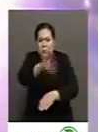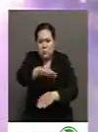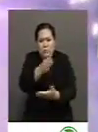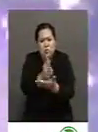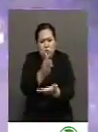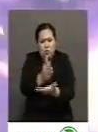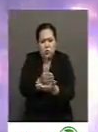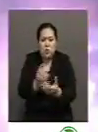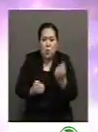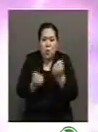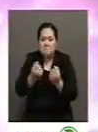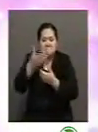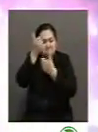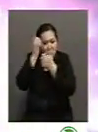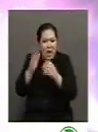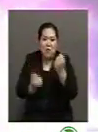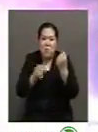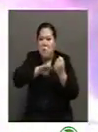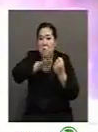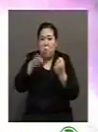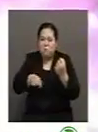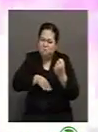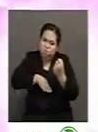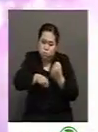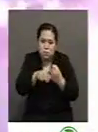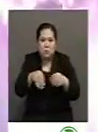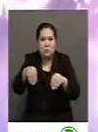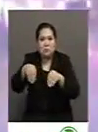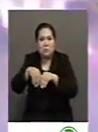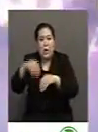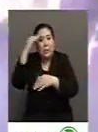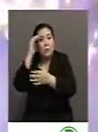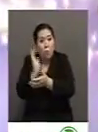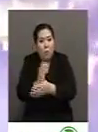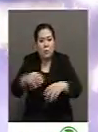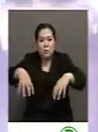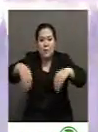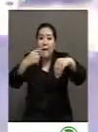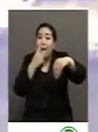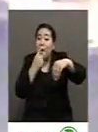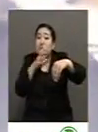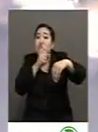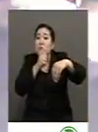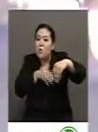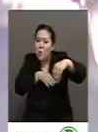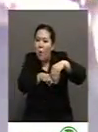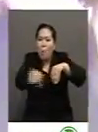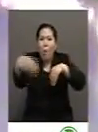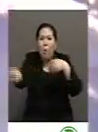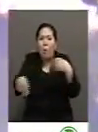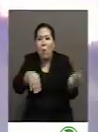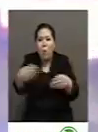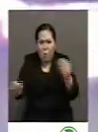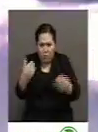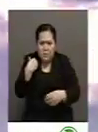ปรากฏรถคันนี้ไม่จอดค่ะเกือบจะชนกับทางตำรวจโชคดีที่ไปชนกรวยสัญญาณจราจรกระเด็นกันไปคนละทิศคนละทาง